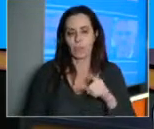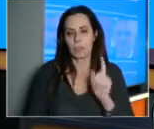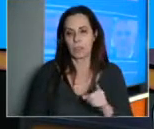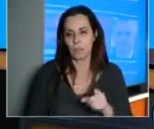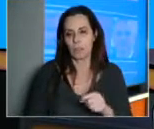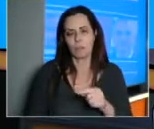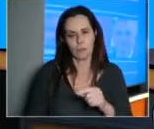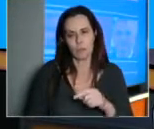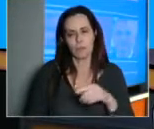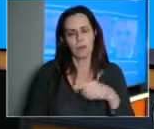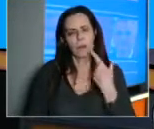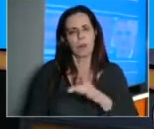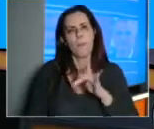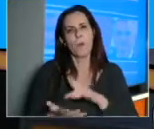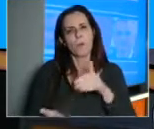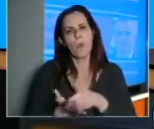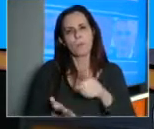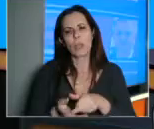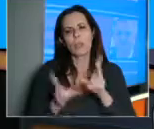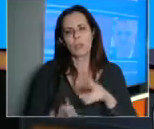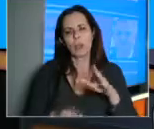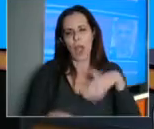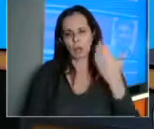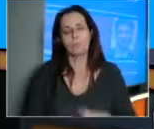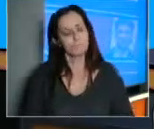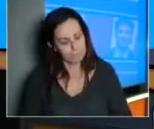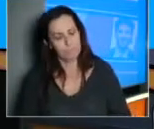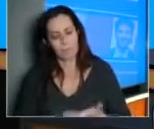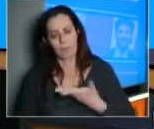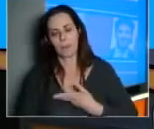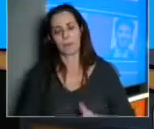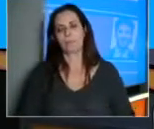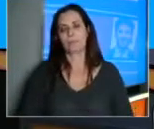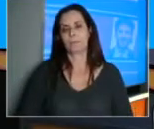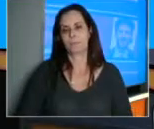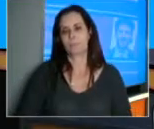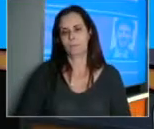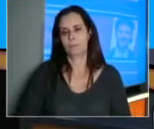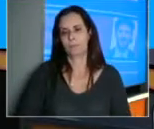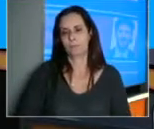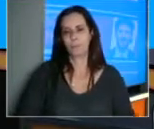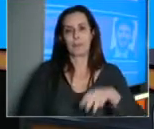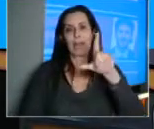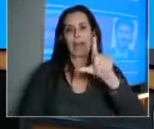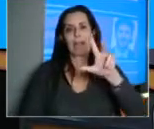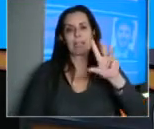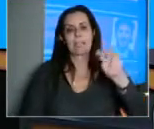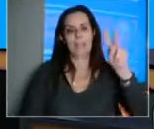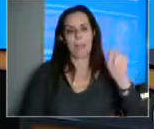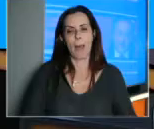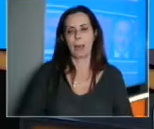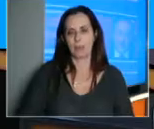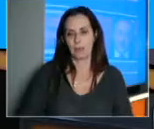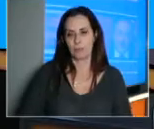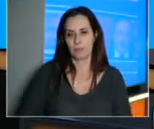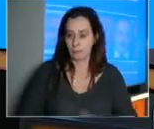צריך לחזק את עצמך ולמצב אותך כממשיך אפשרי ביום שאחרי נתניהו. תני לי בבקשה את יעקב ליצמן. ליצמן, יש פה אחד עם כיסוי